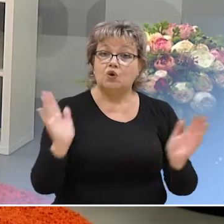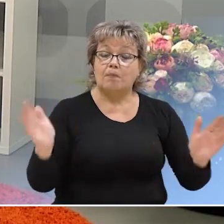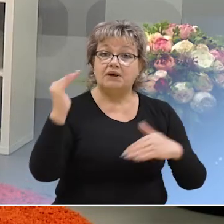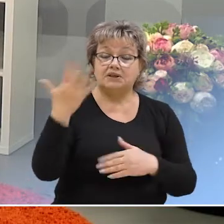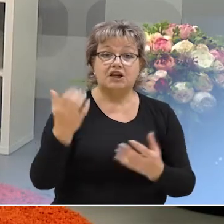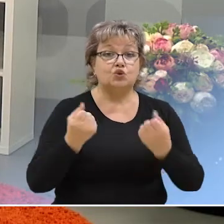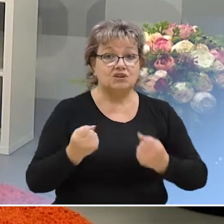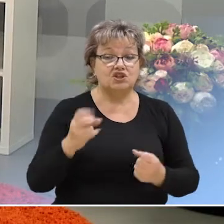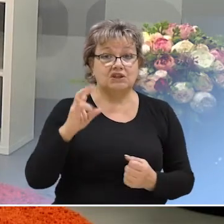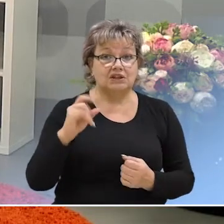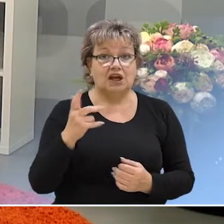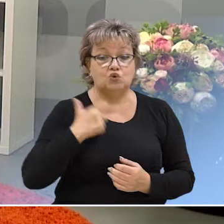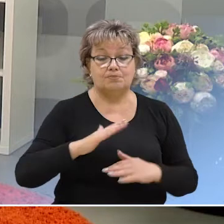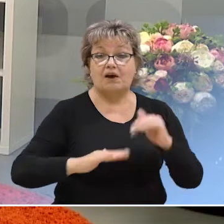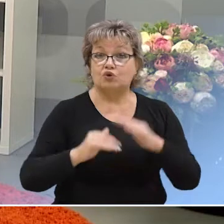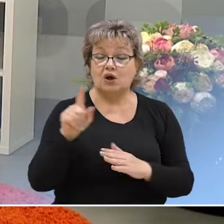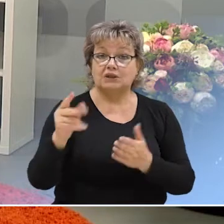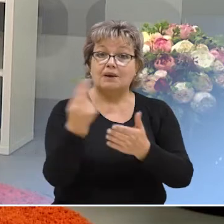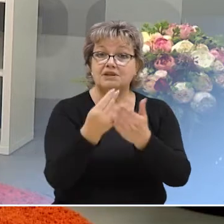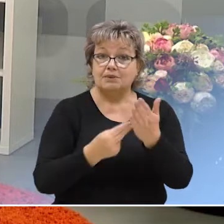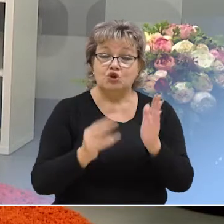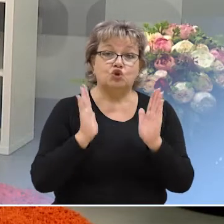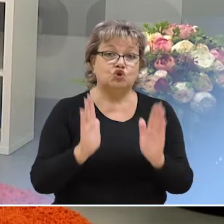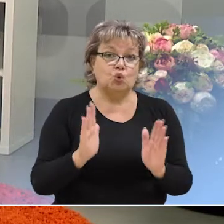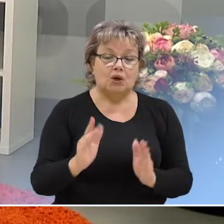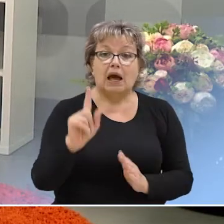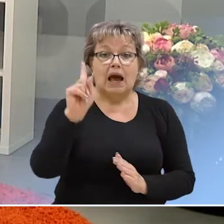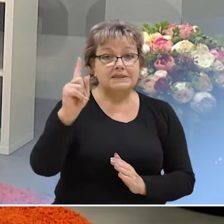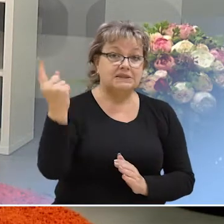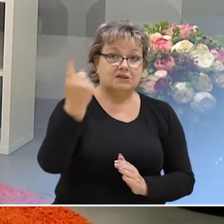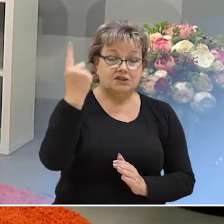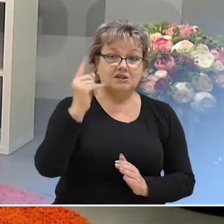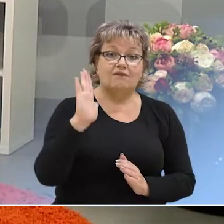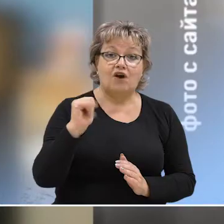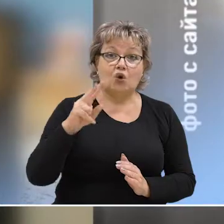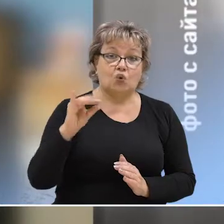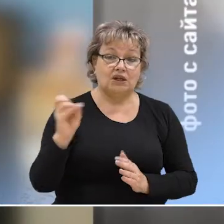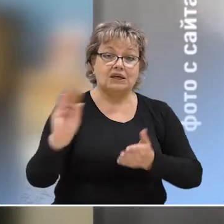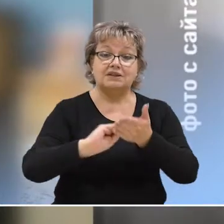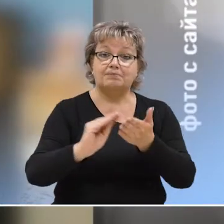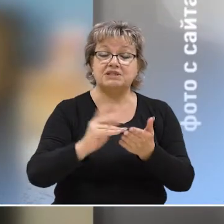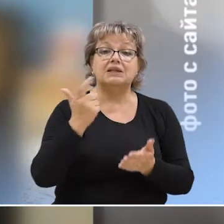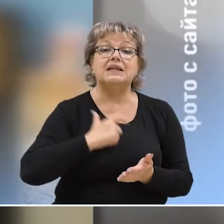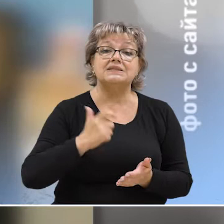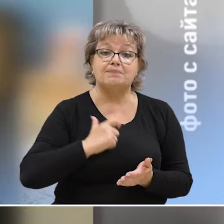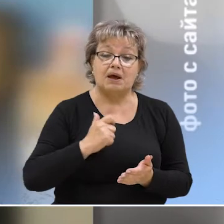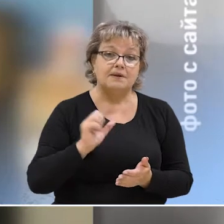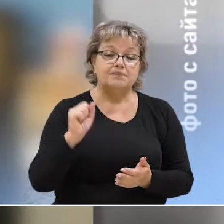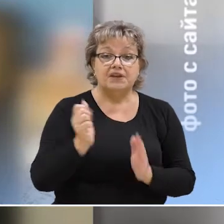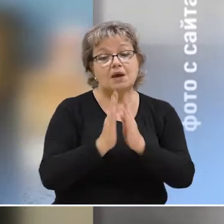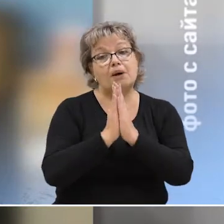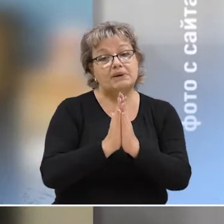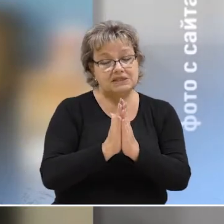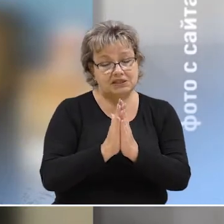второй портрет, который держит Наталья у себя в руках, там на нем изображен только один, единственный Василий Вакуленко, она написала его для себя